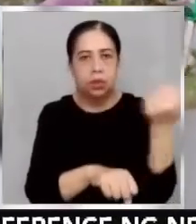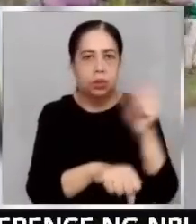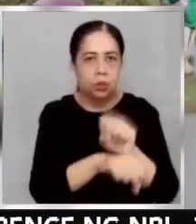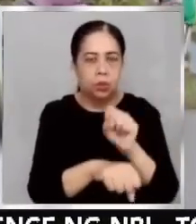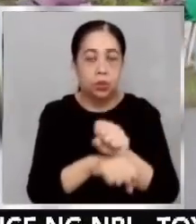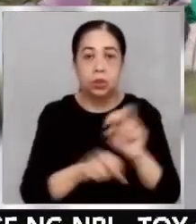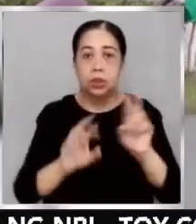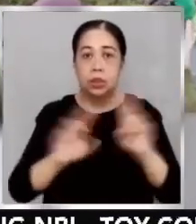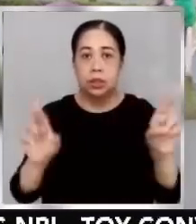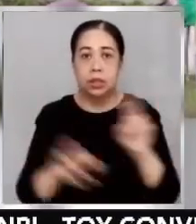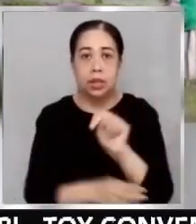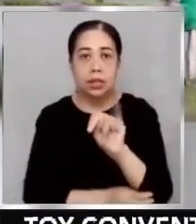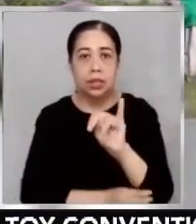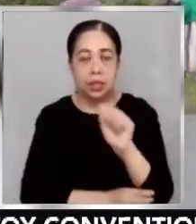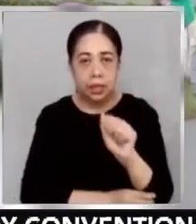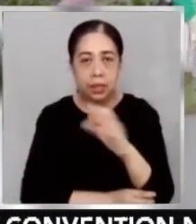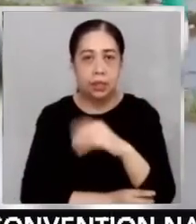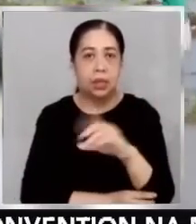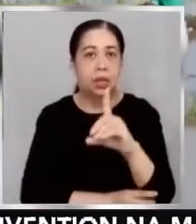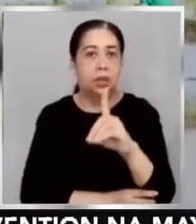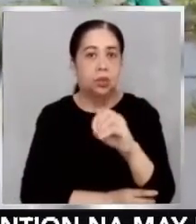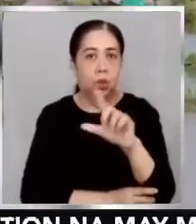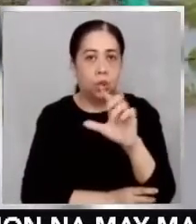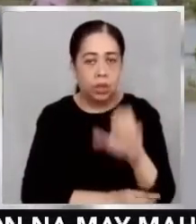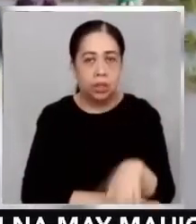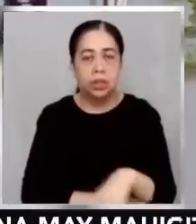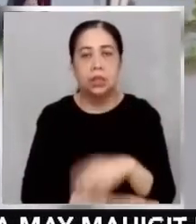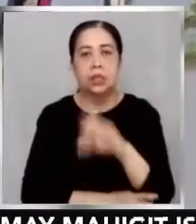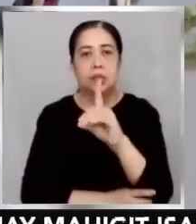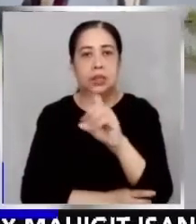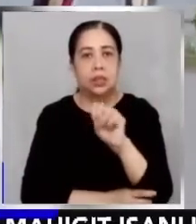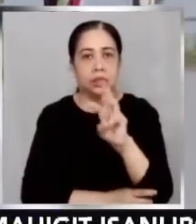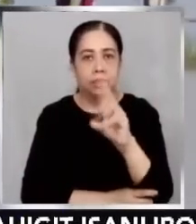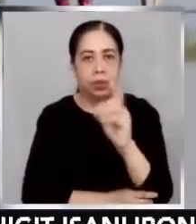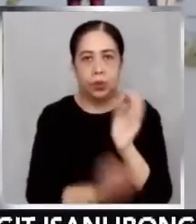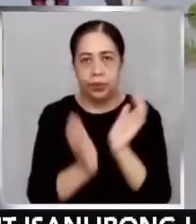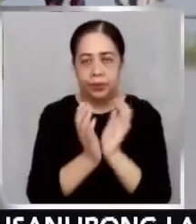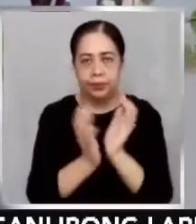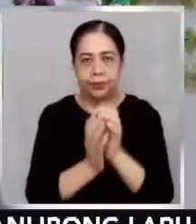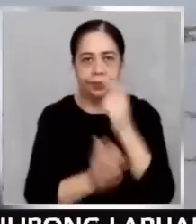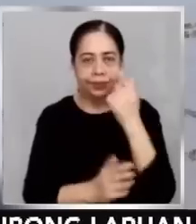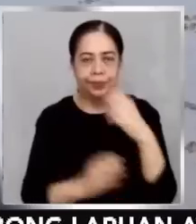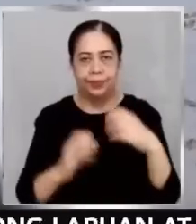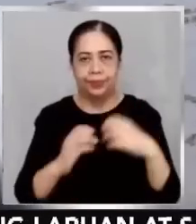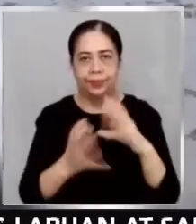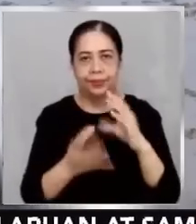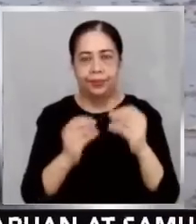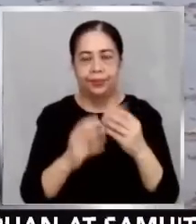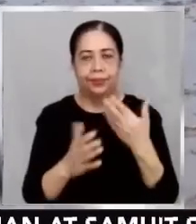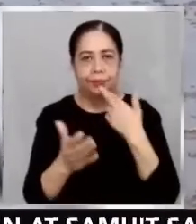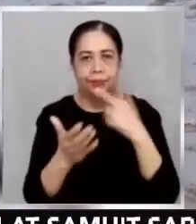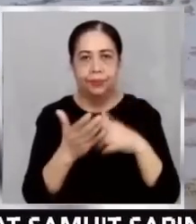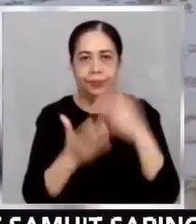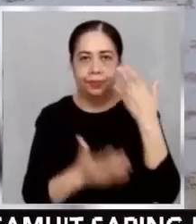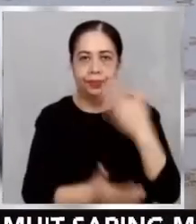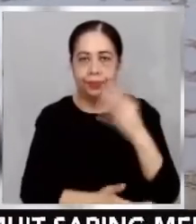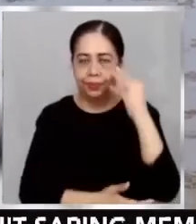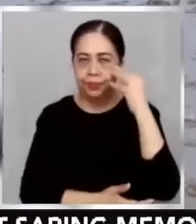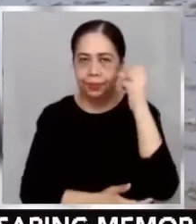NIA at DOLE at DSWD. Para sa GMA Integrated News, Mark